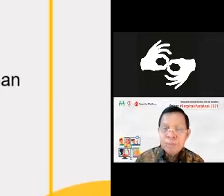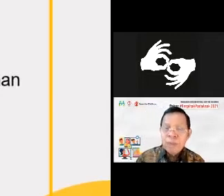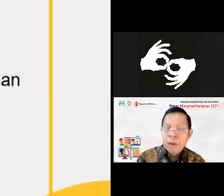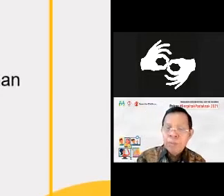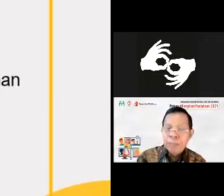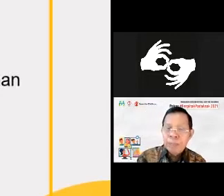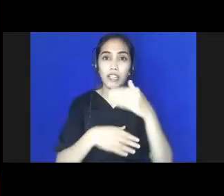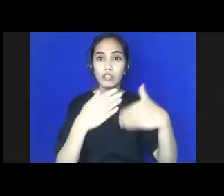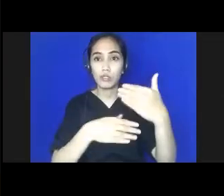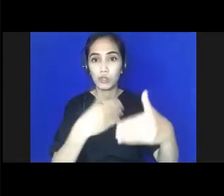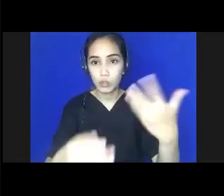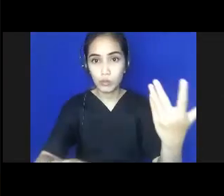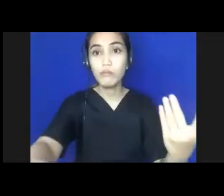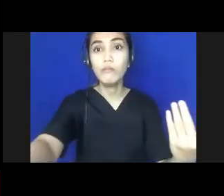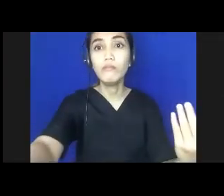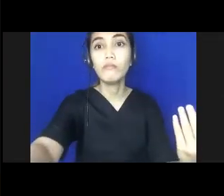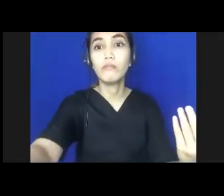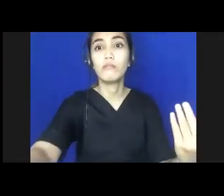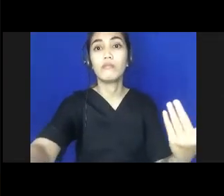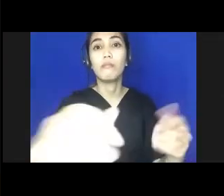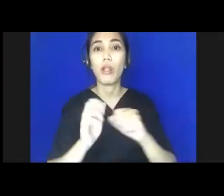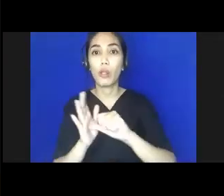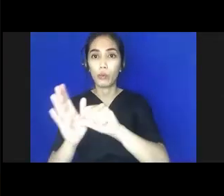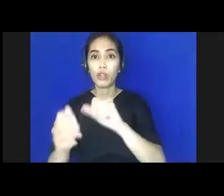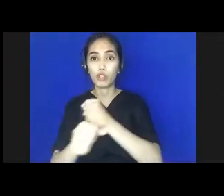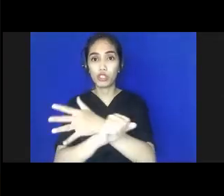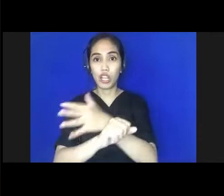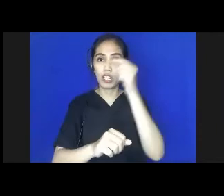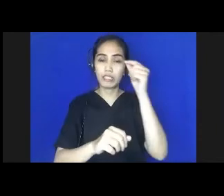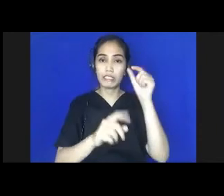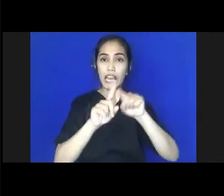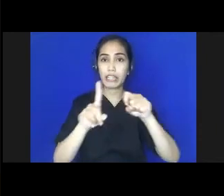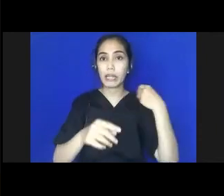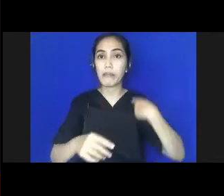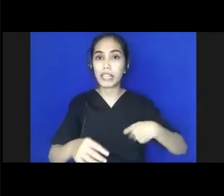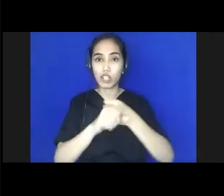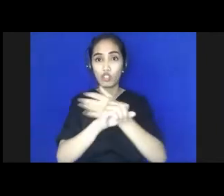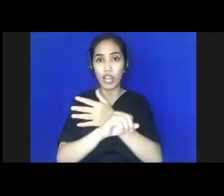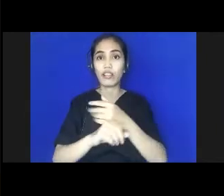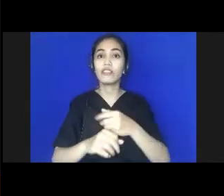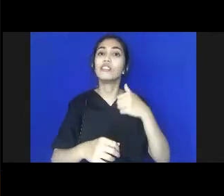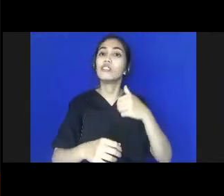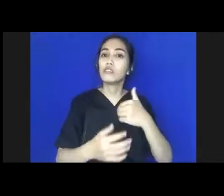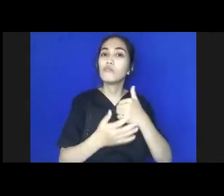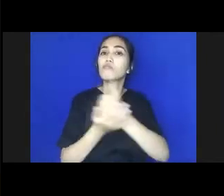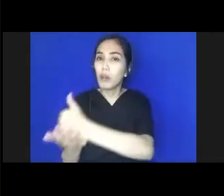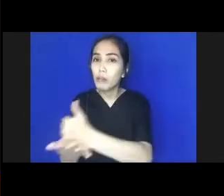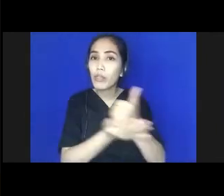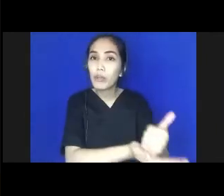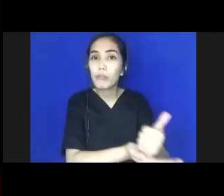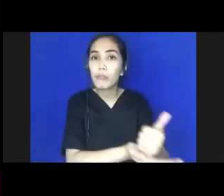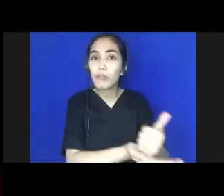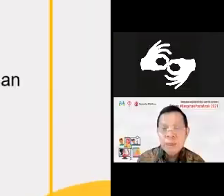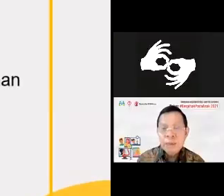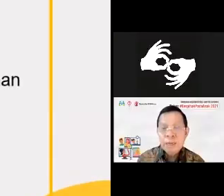dan seterusnya, bantuan sosial oleh KEMSOS, semua bahu-membahu menjamin agar jangan lagi ada anak yang